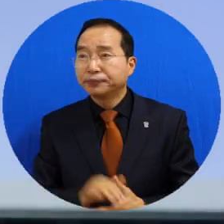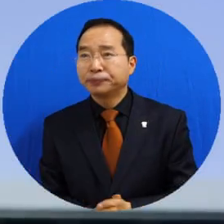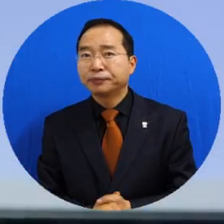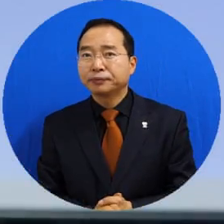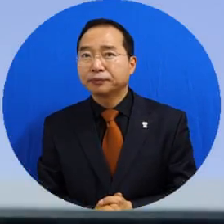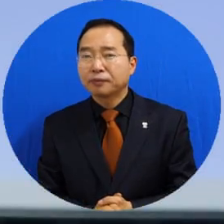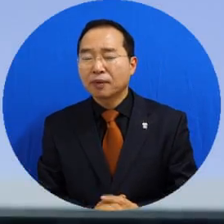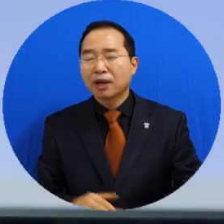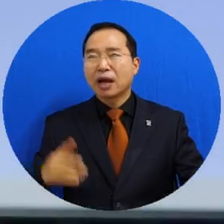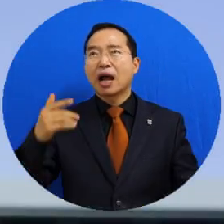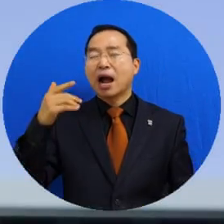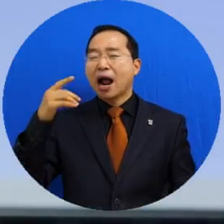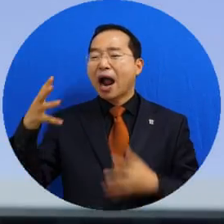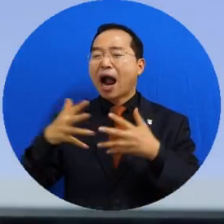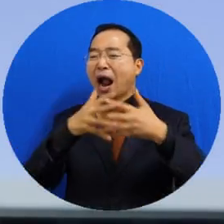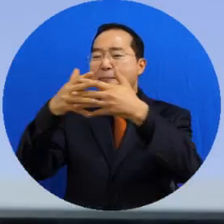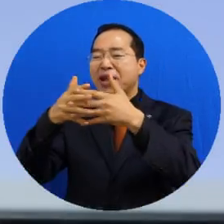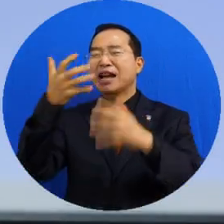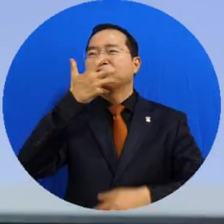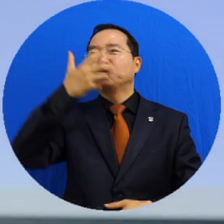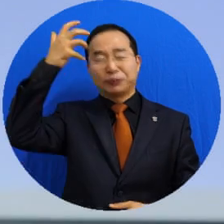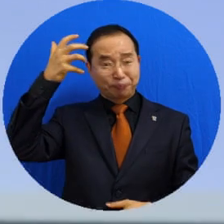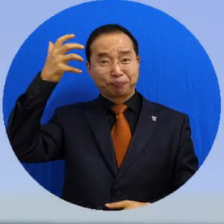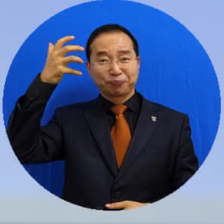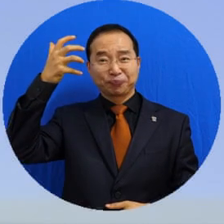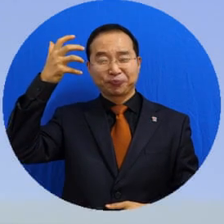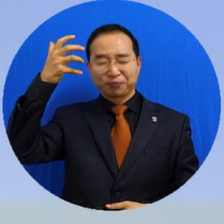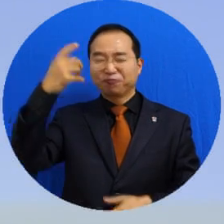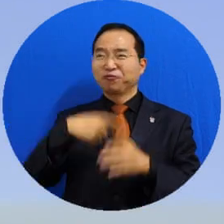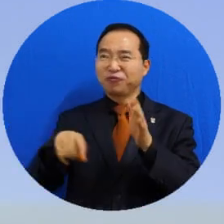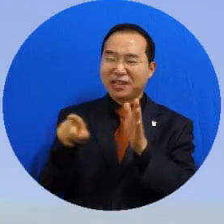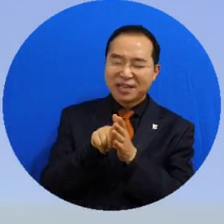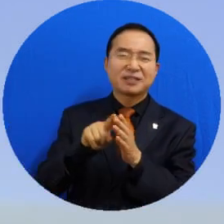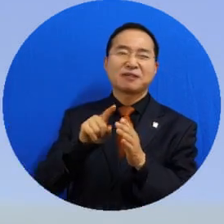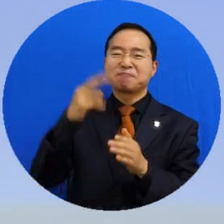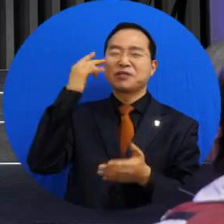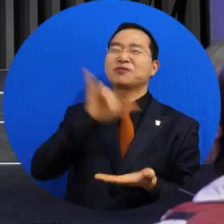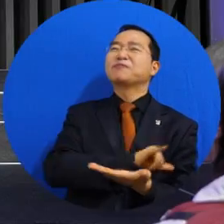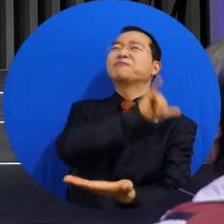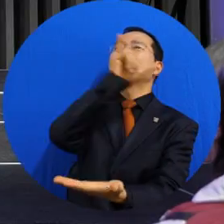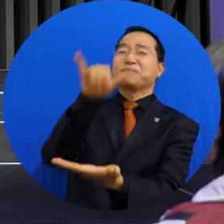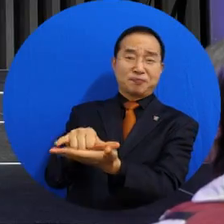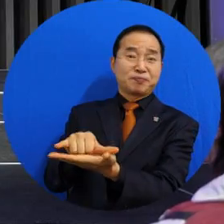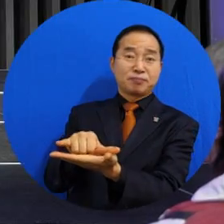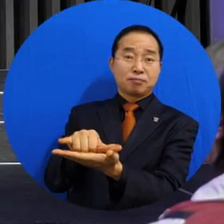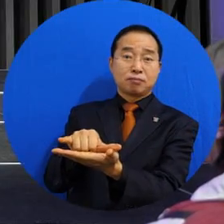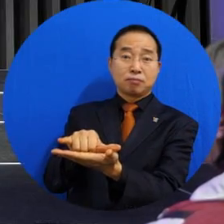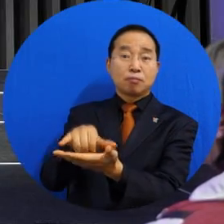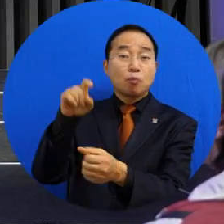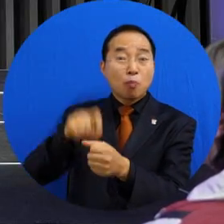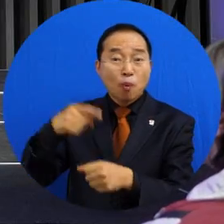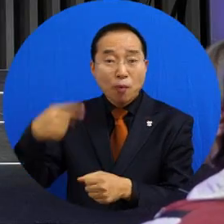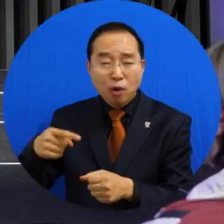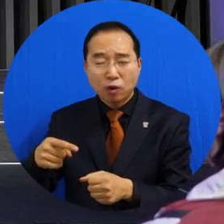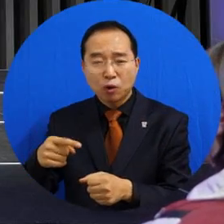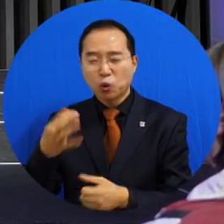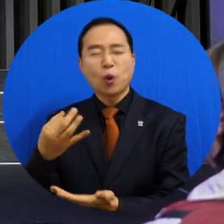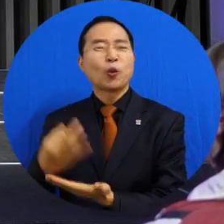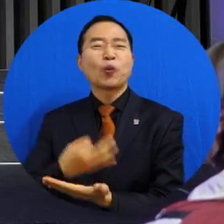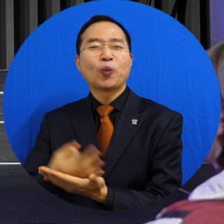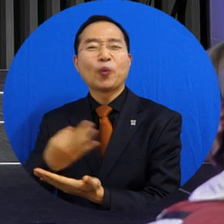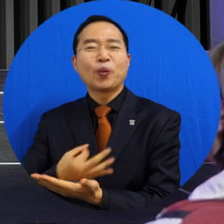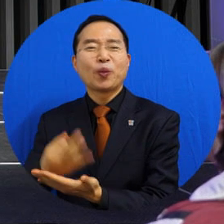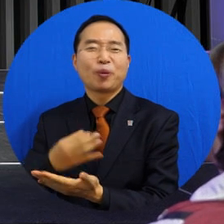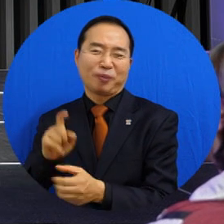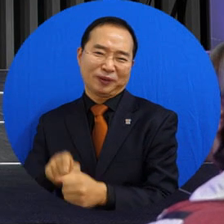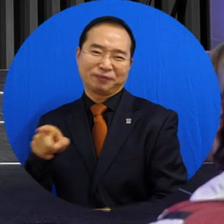아메리칸 드림을 위해서 갔어요. 여기서 말하는 아메리칸 드림이 뭐였을까요? 대부분 경제적으로